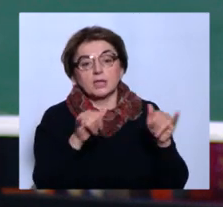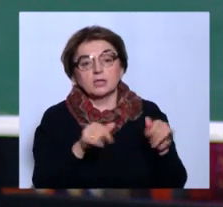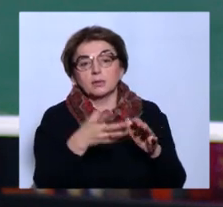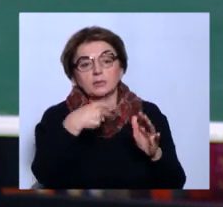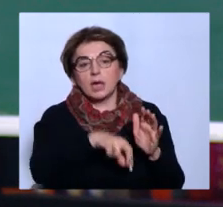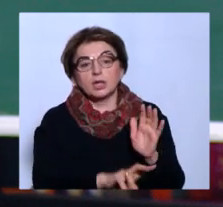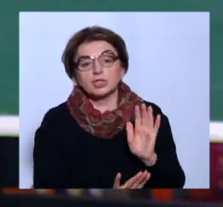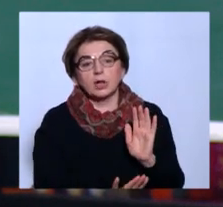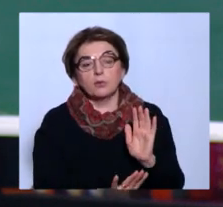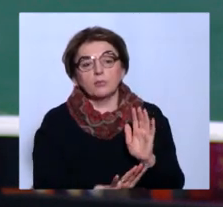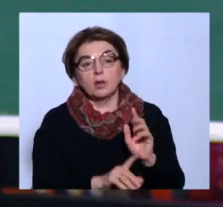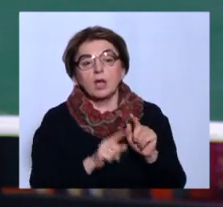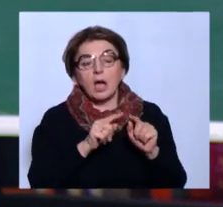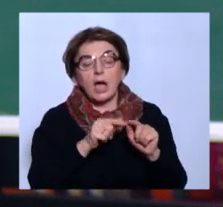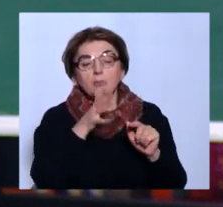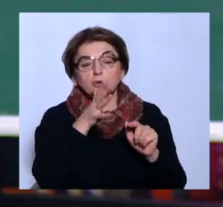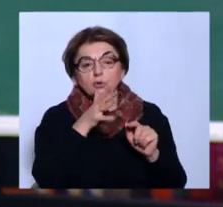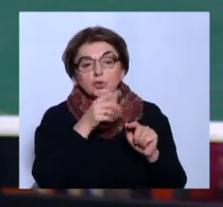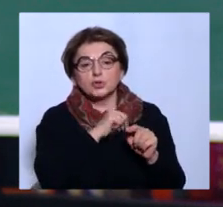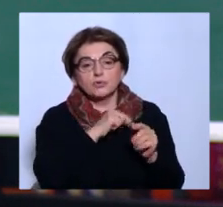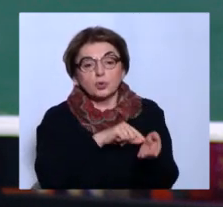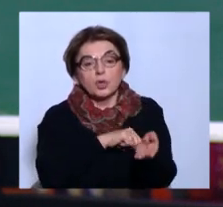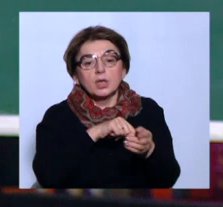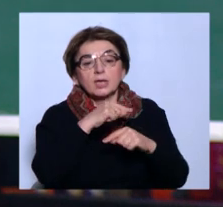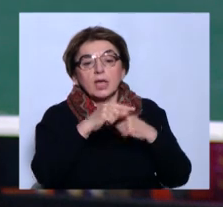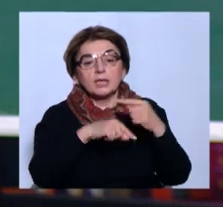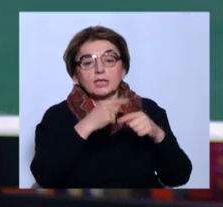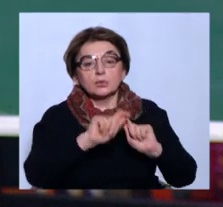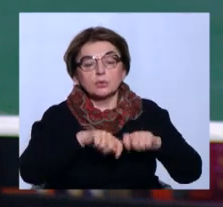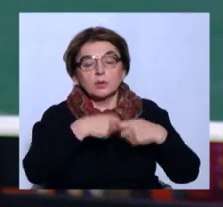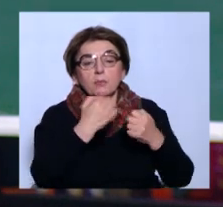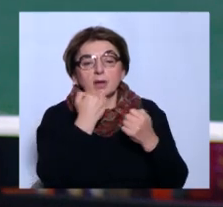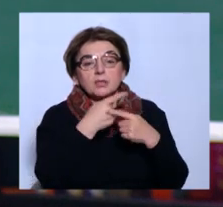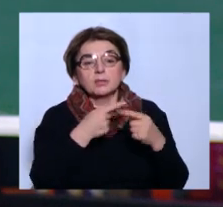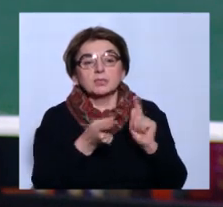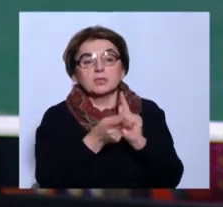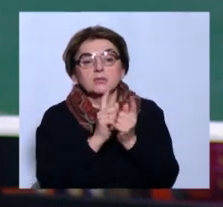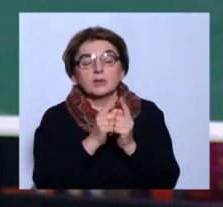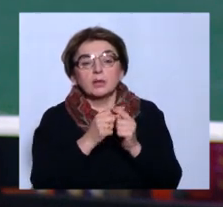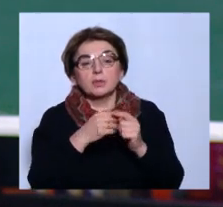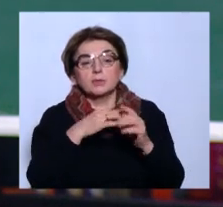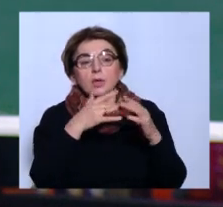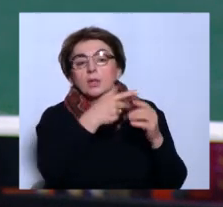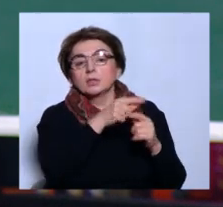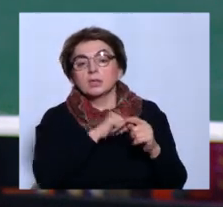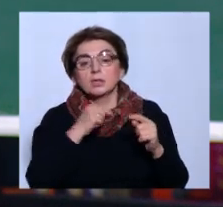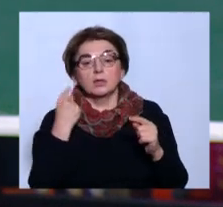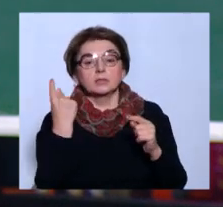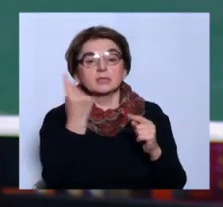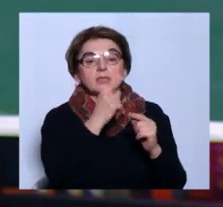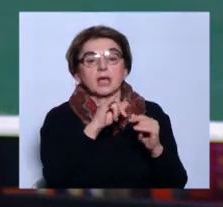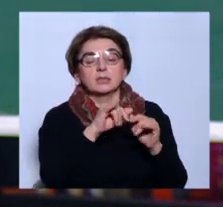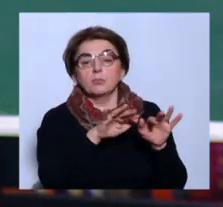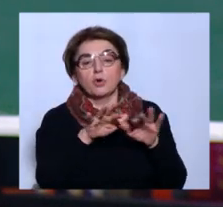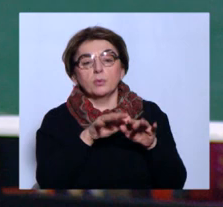ანუ გენეტიკური მასალა, ცვლილებები და ასე შემდეგ მიმდინარეობს დაუშვათ ხის